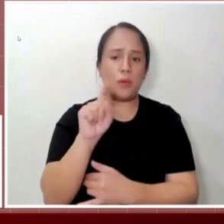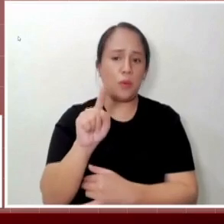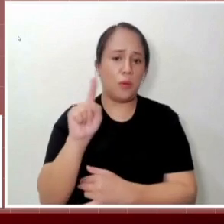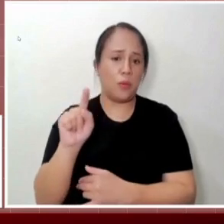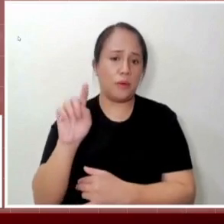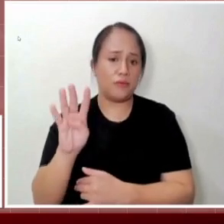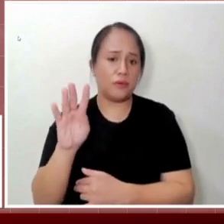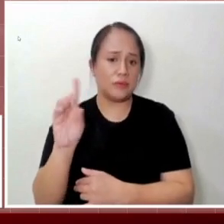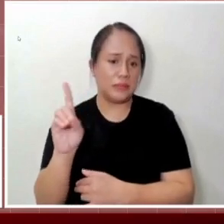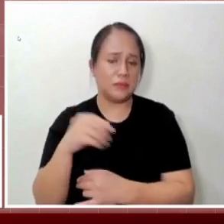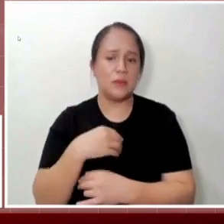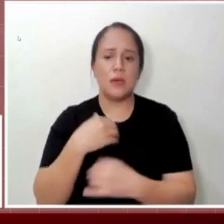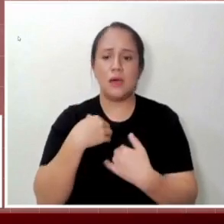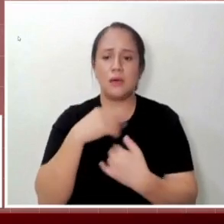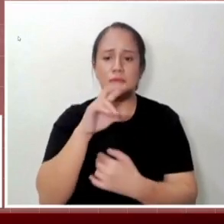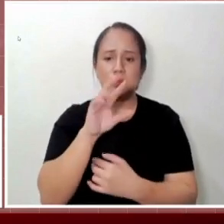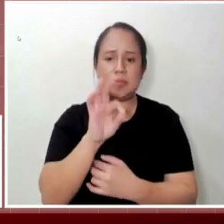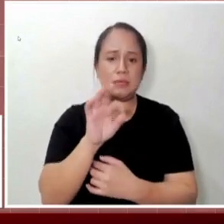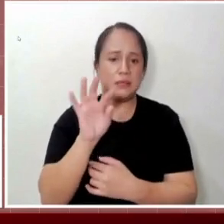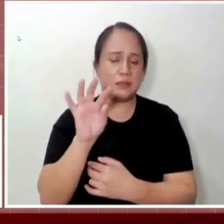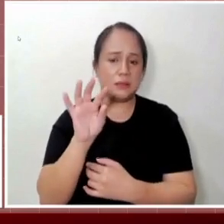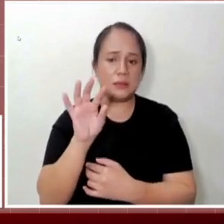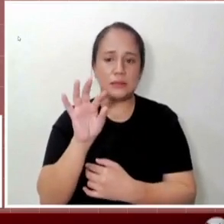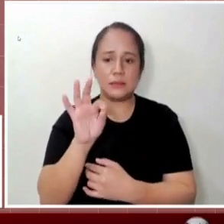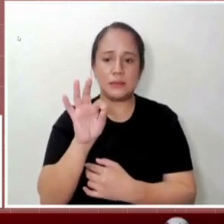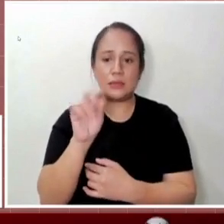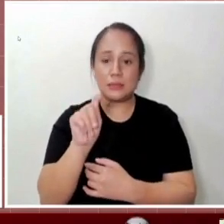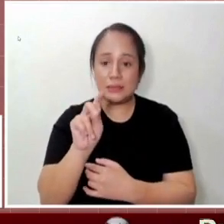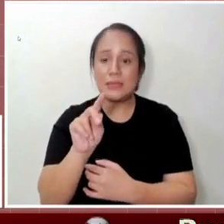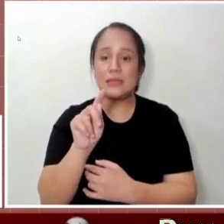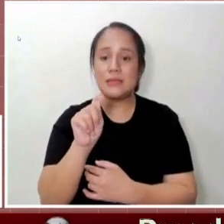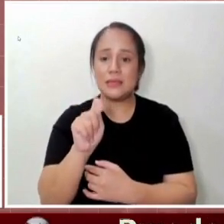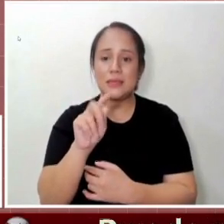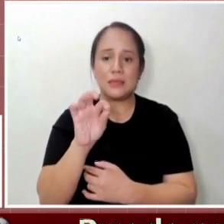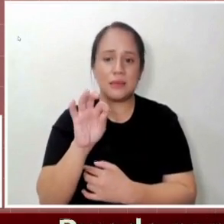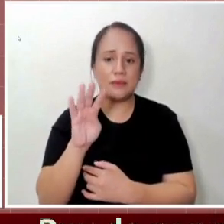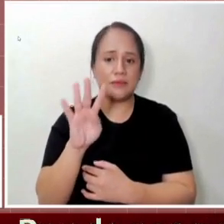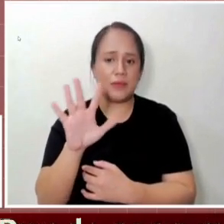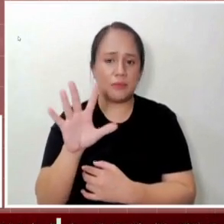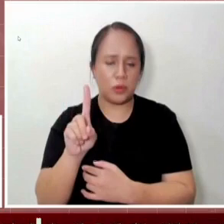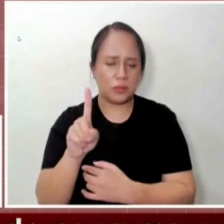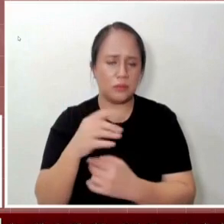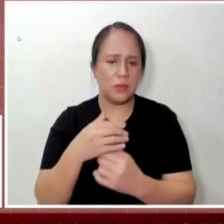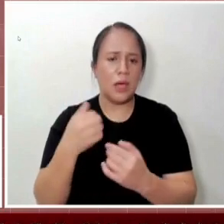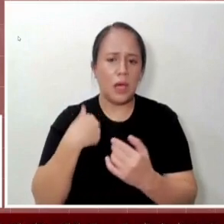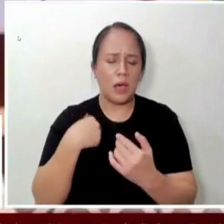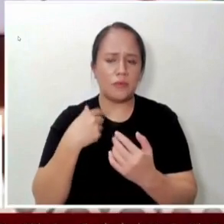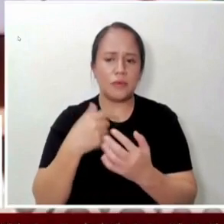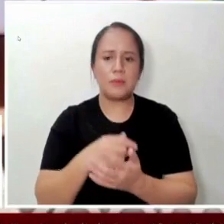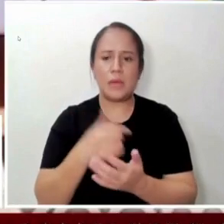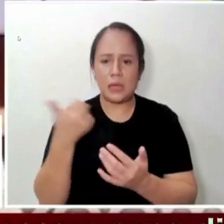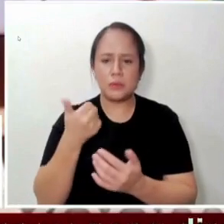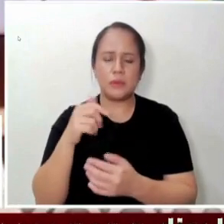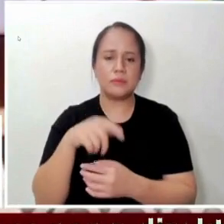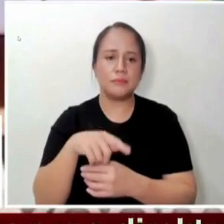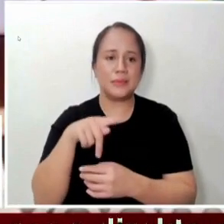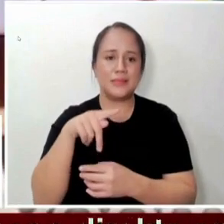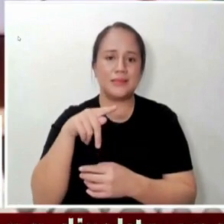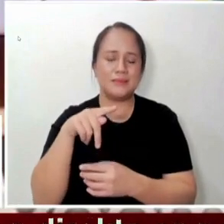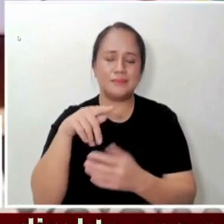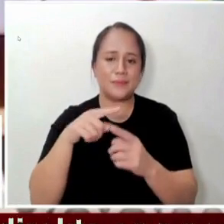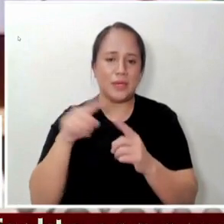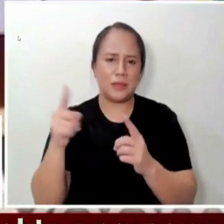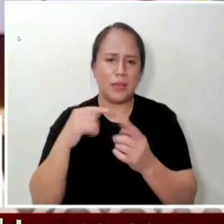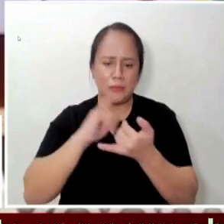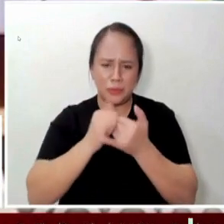and P951, at yun pong para sa viral transmissibility na P681H. So pong mga mutations na ito